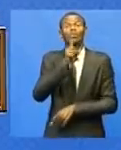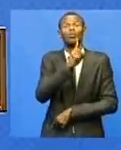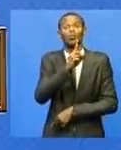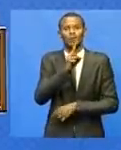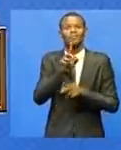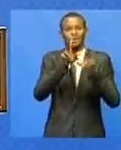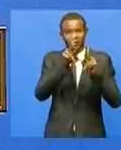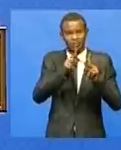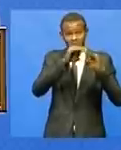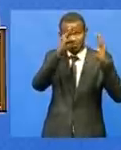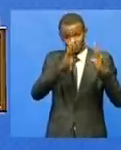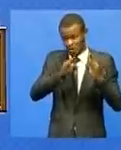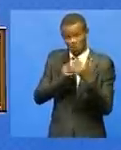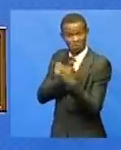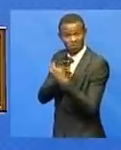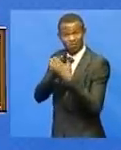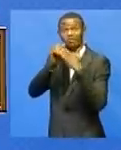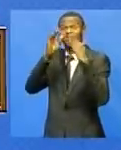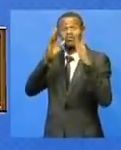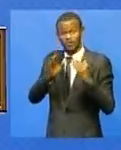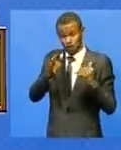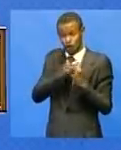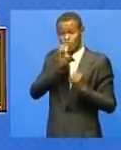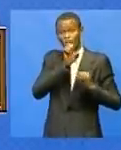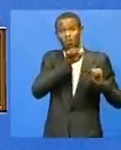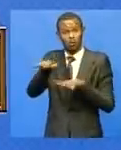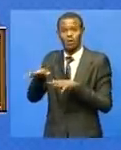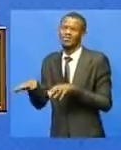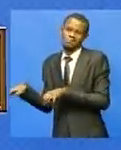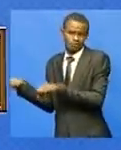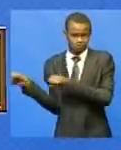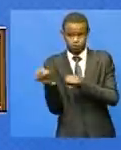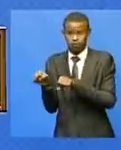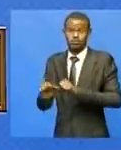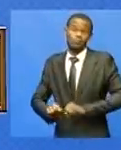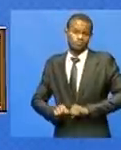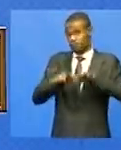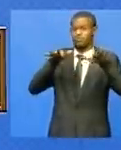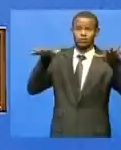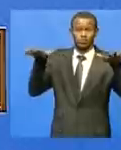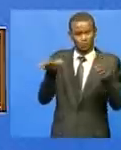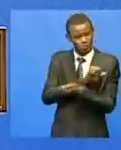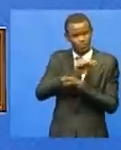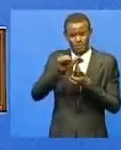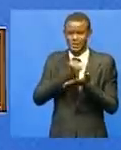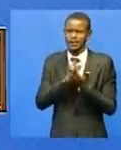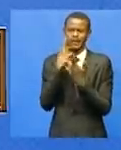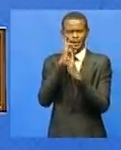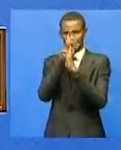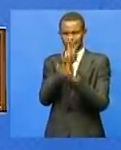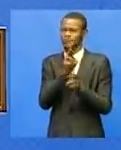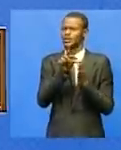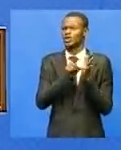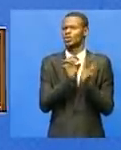des plans d'eau, contrairement au prescrit de l'article 40 de la loi numéro 15-026 du 31 décembre